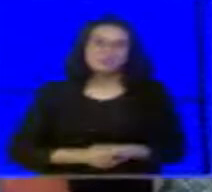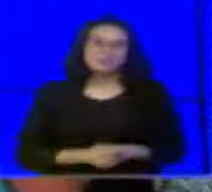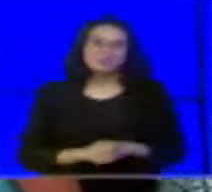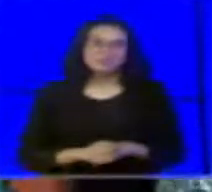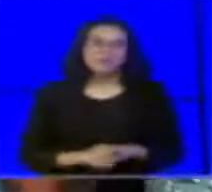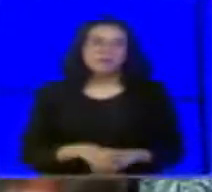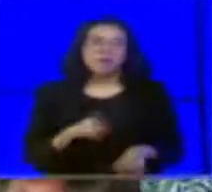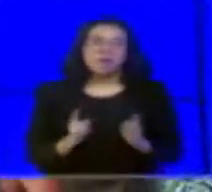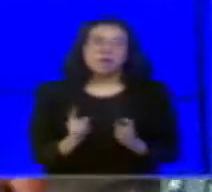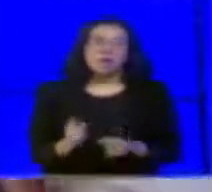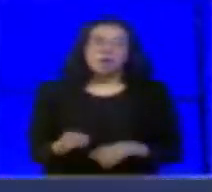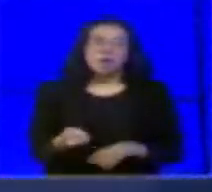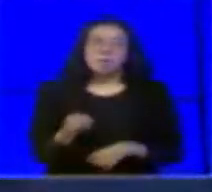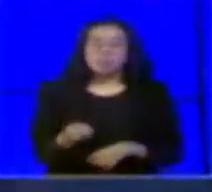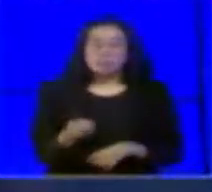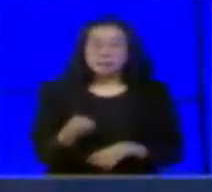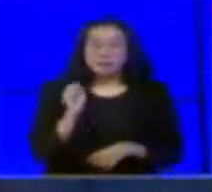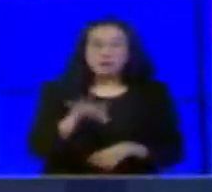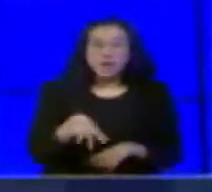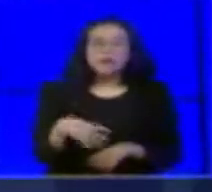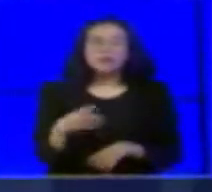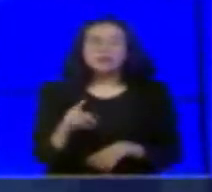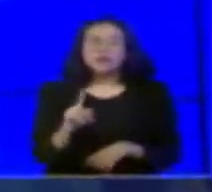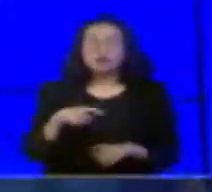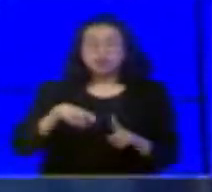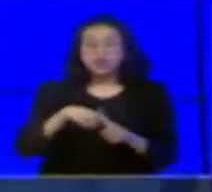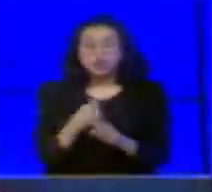Kalau yang operasi pasar ini 12,5 satu kilonya.